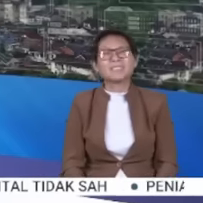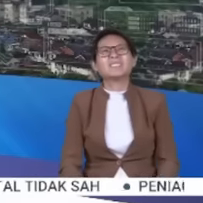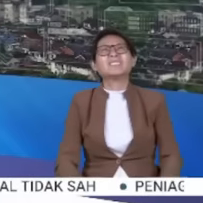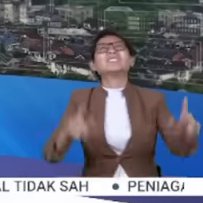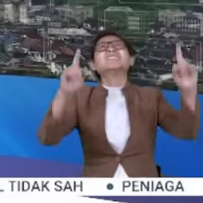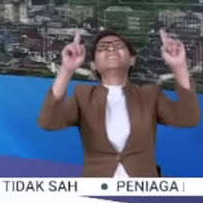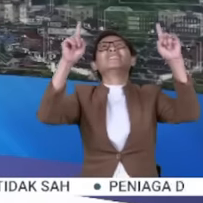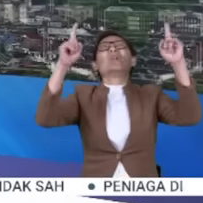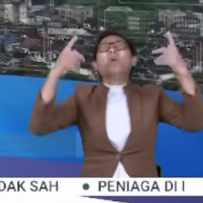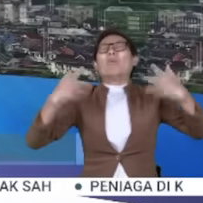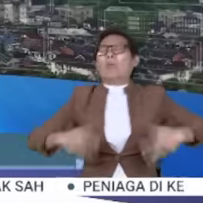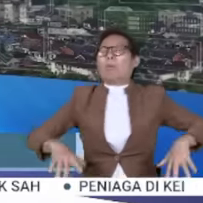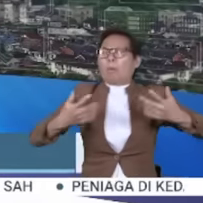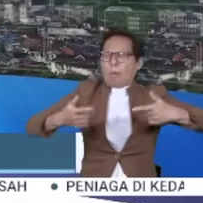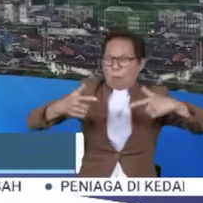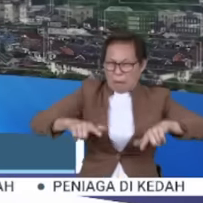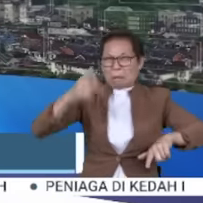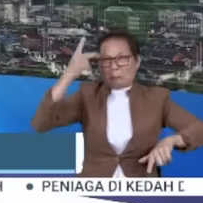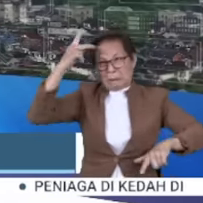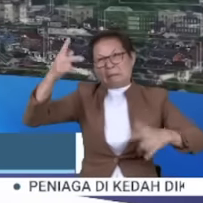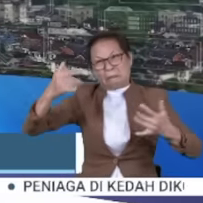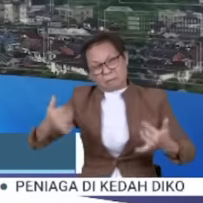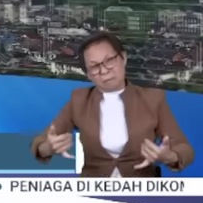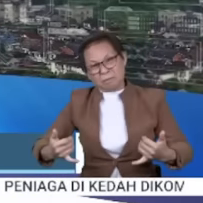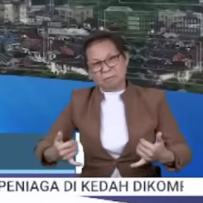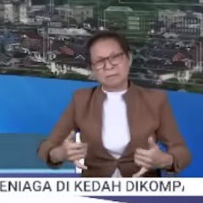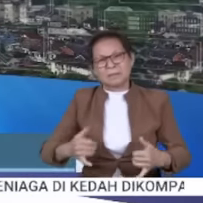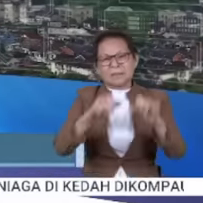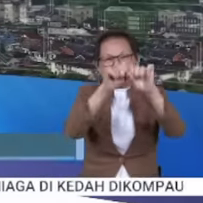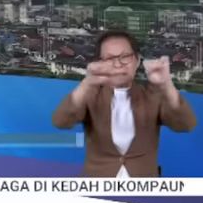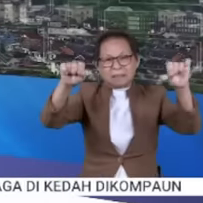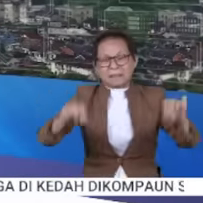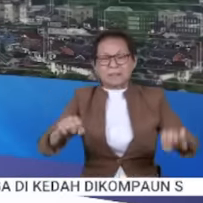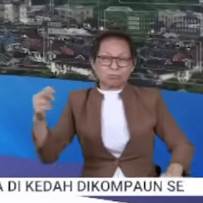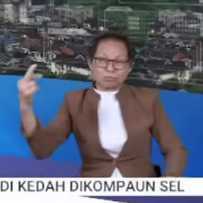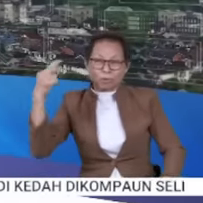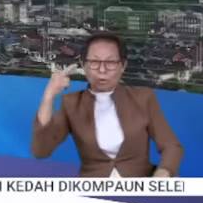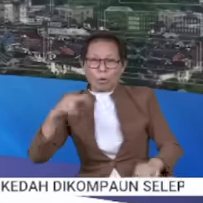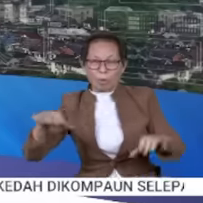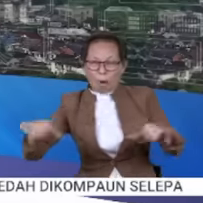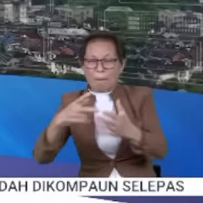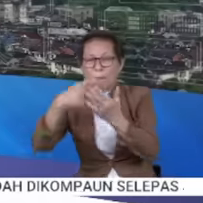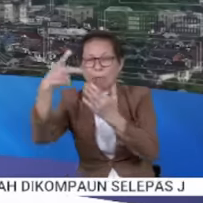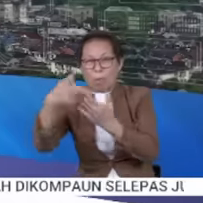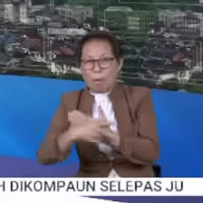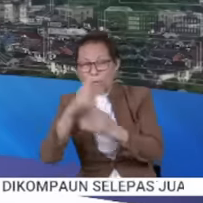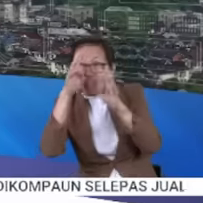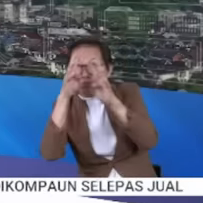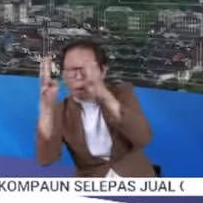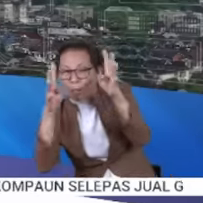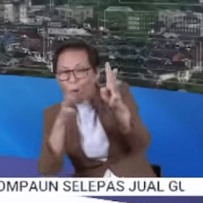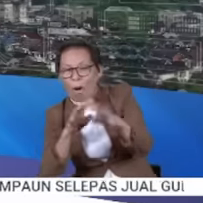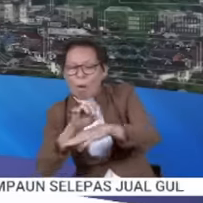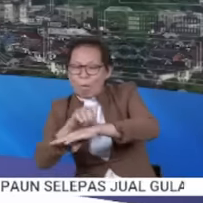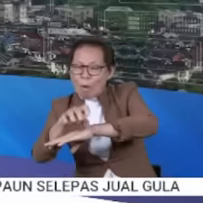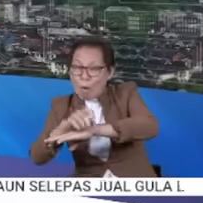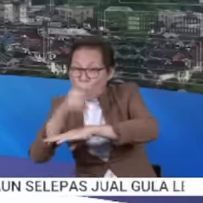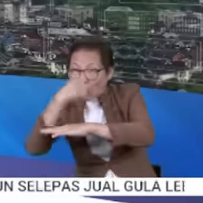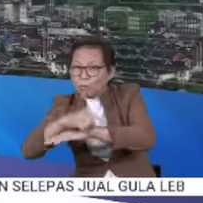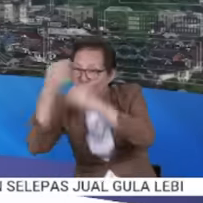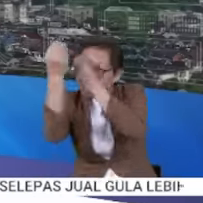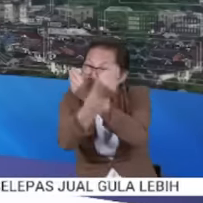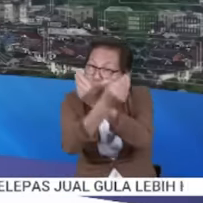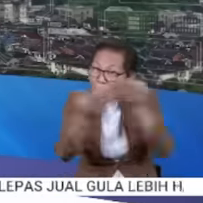yang turut melanda Kelantan ketika ini program kreatif berbentuk nasehat bagi